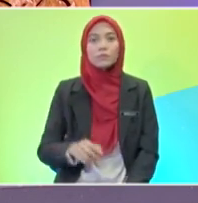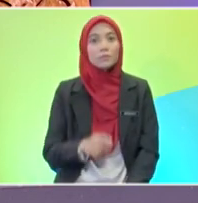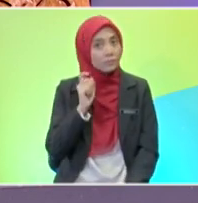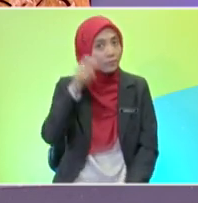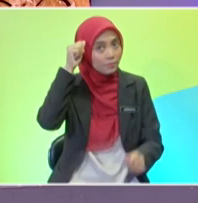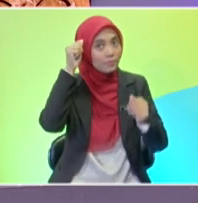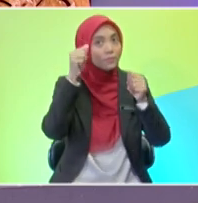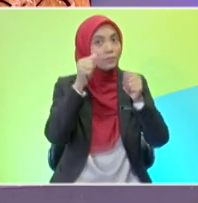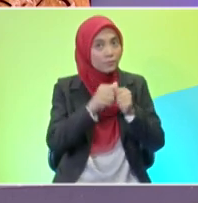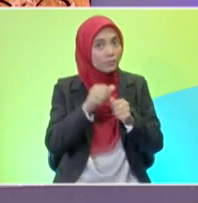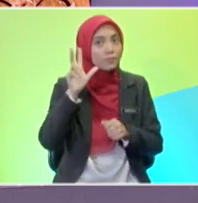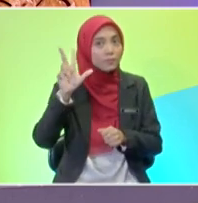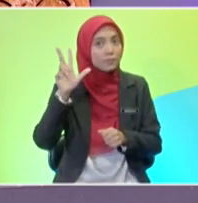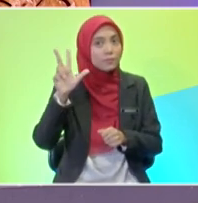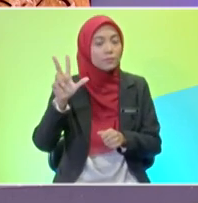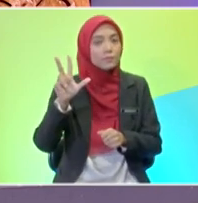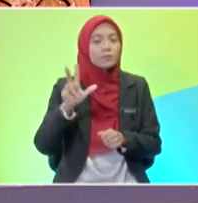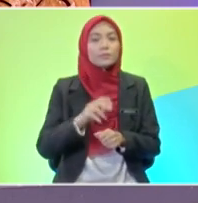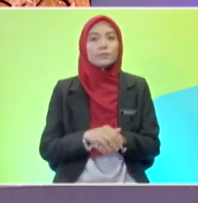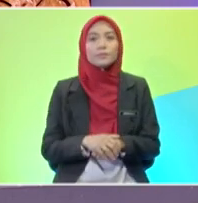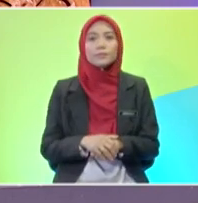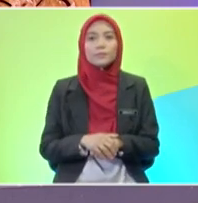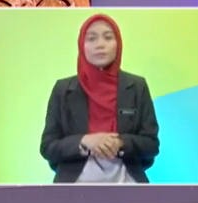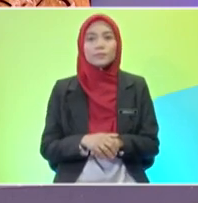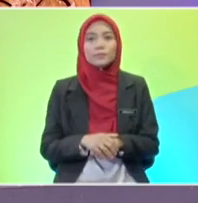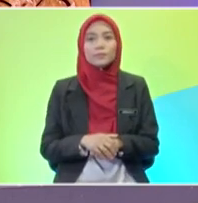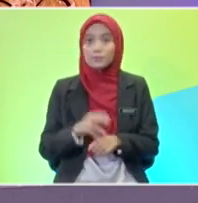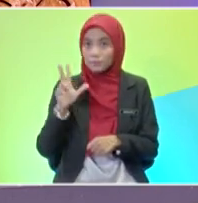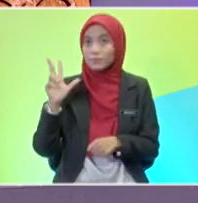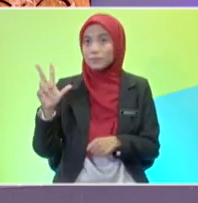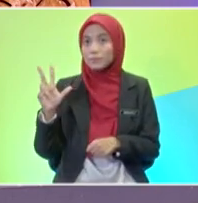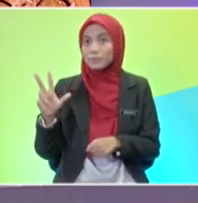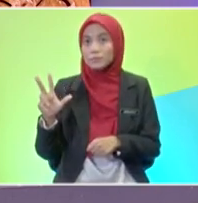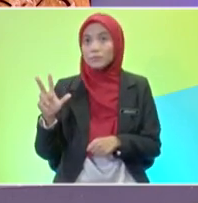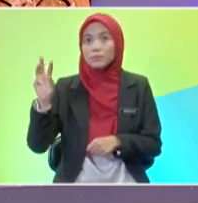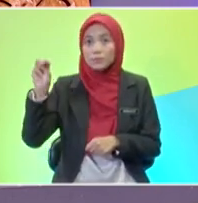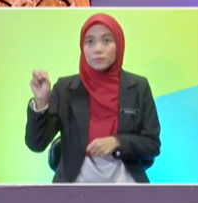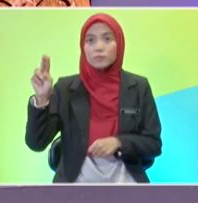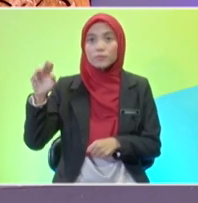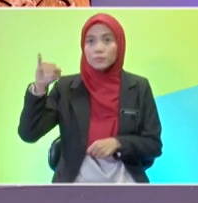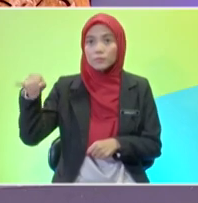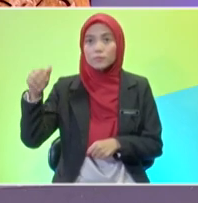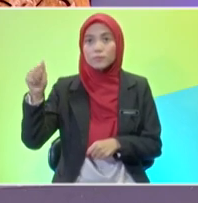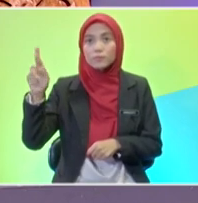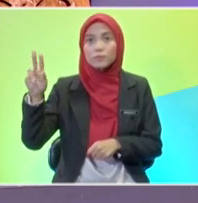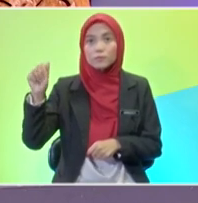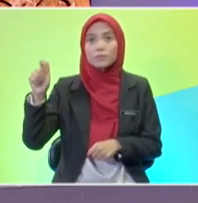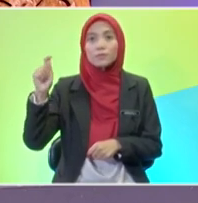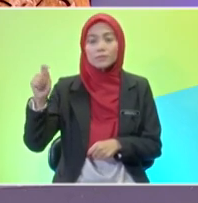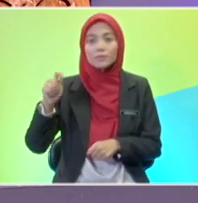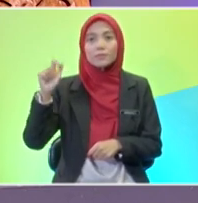meniru alam kita karena menggayakan alam dan juga yang ketiga kita ketemu jarak dan adalah